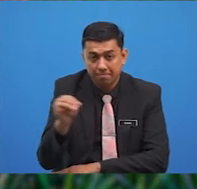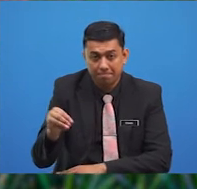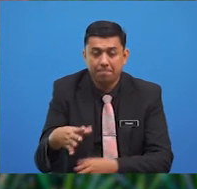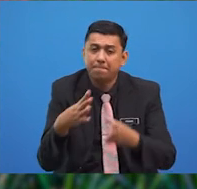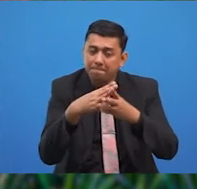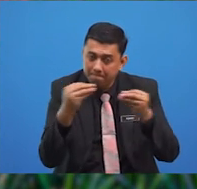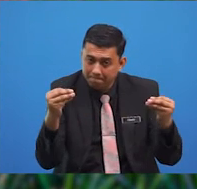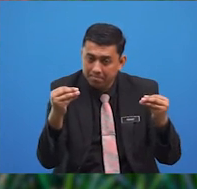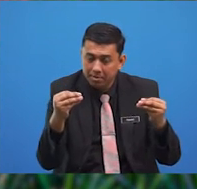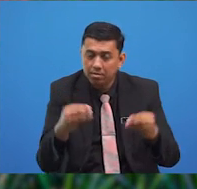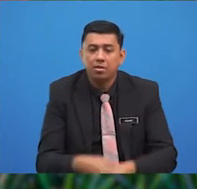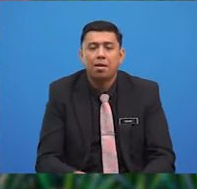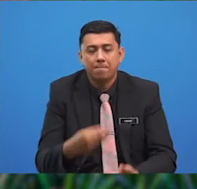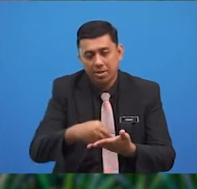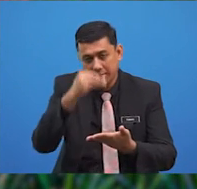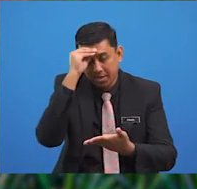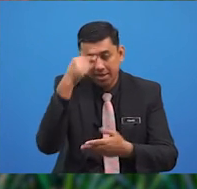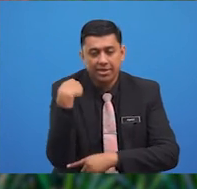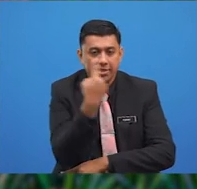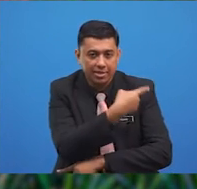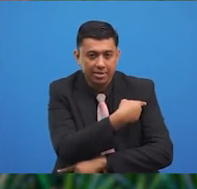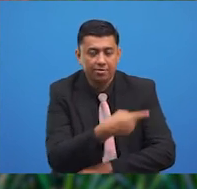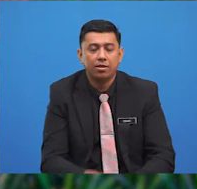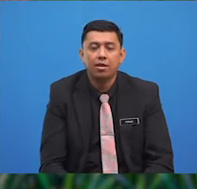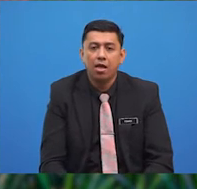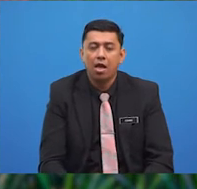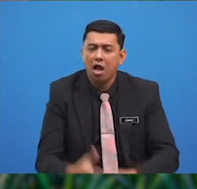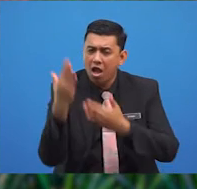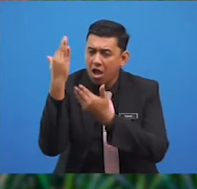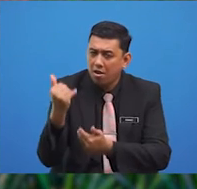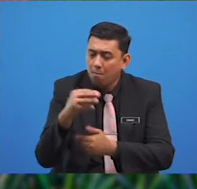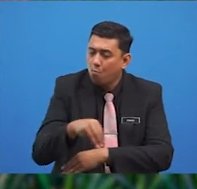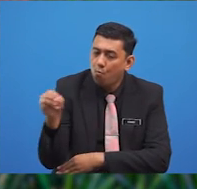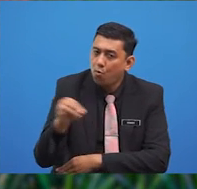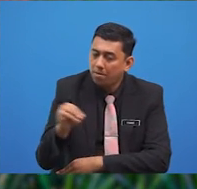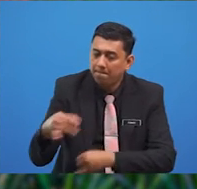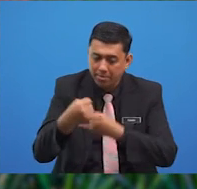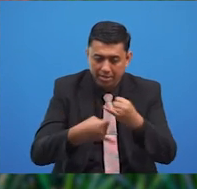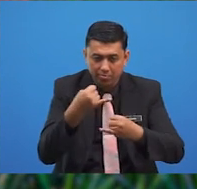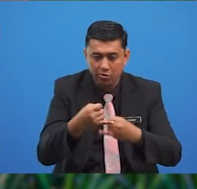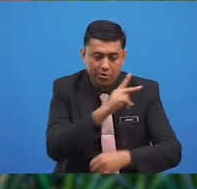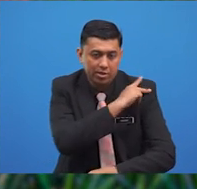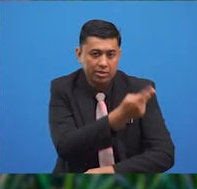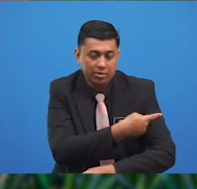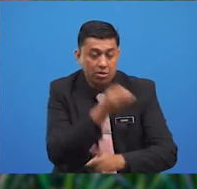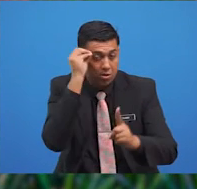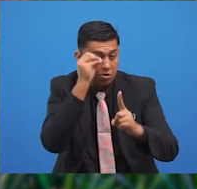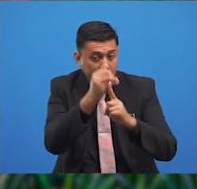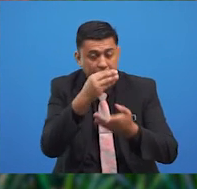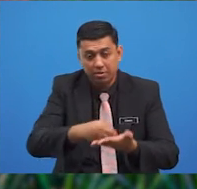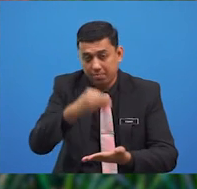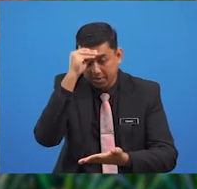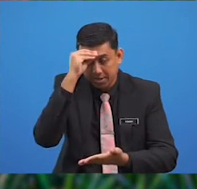Murid-murid, sekian sahaja sesi pembelajaran kita. Cikgu harap murid-murid berjaya menguasai